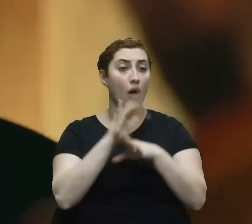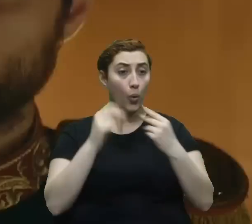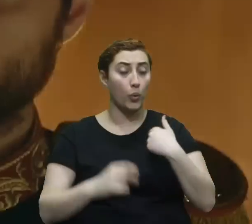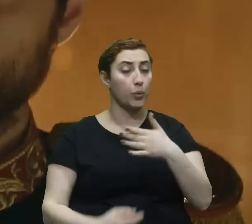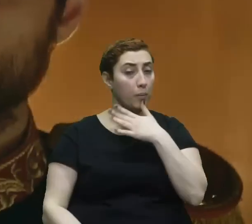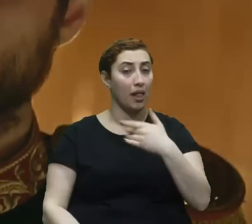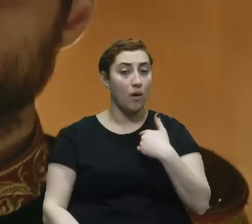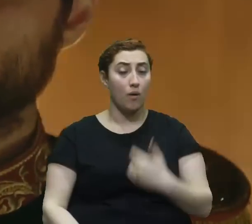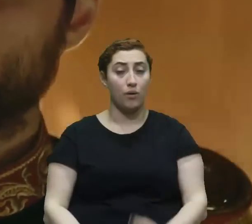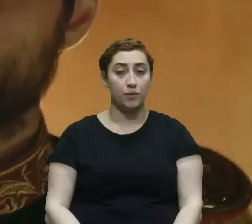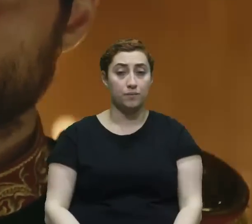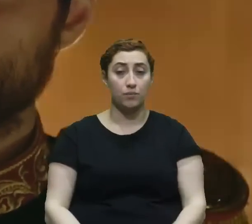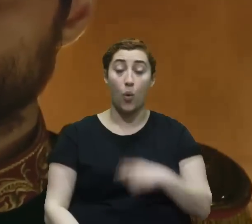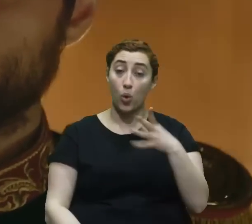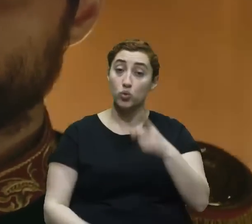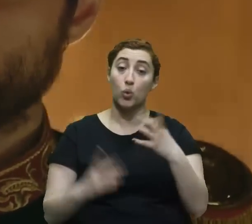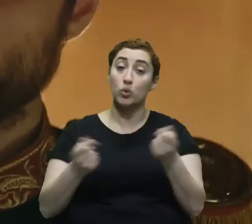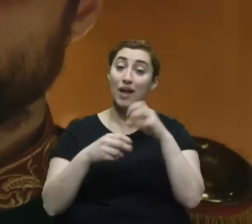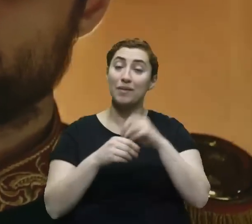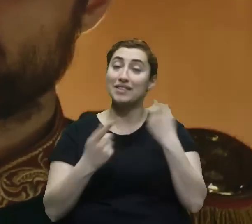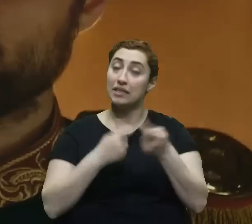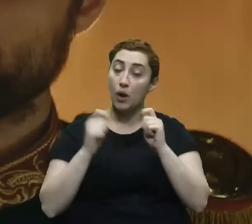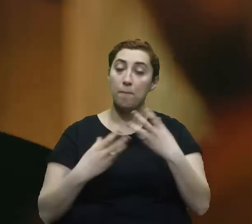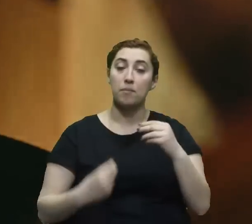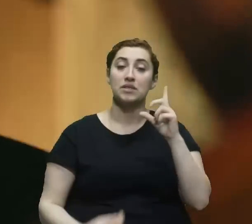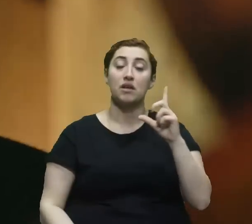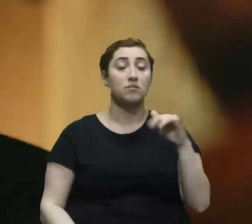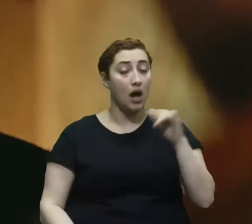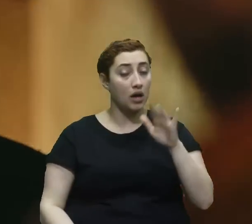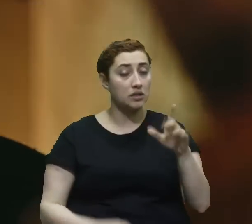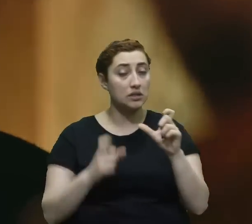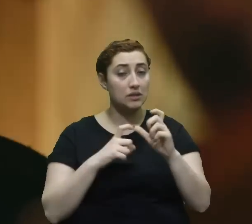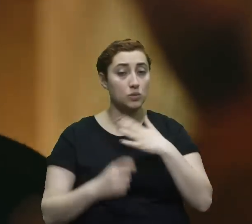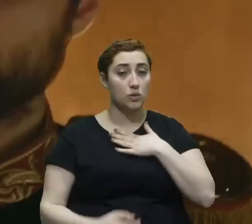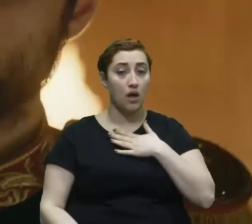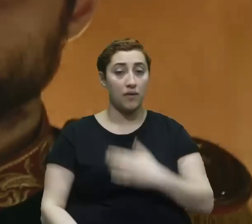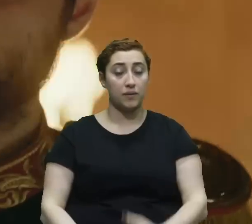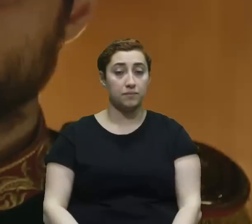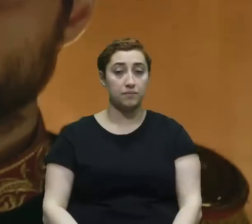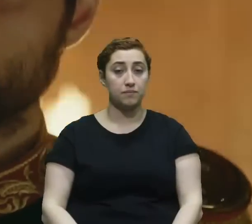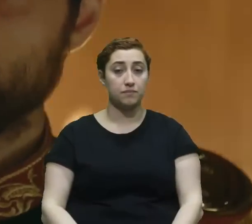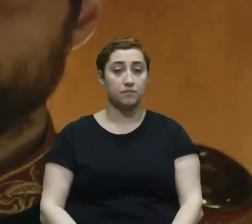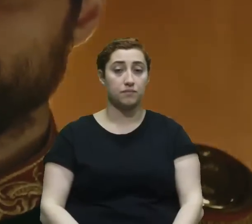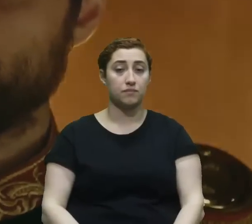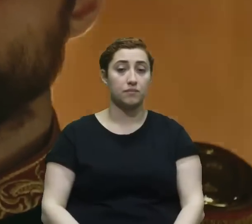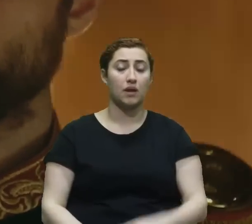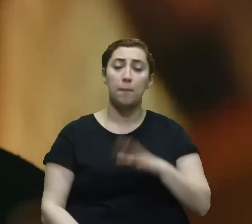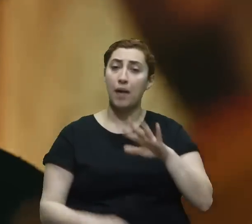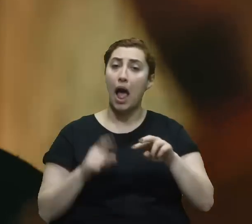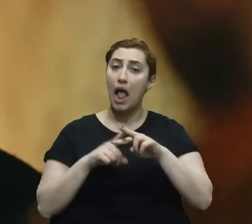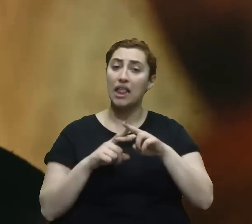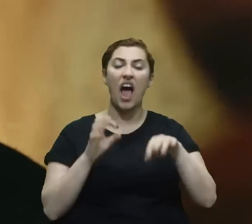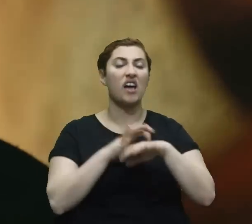düşünüyorum. Öyleyse onu kurtarmak için her şeyi yapmalıyız. Haklısınız sultanım. Ayaktalar. Peki ya